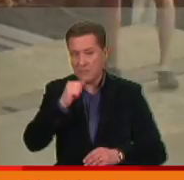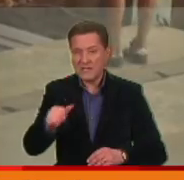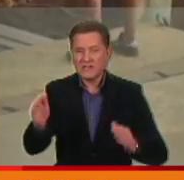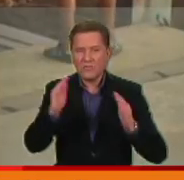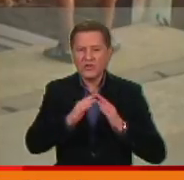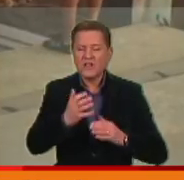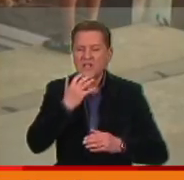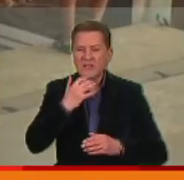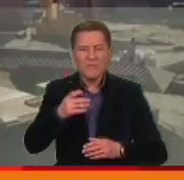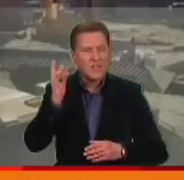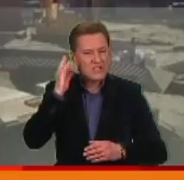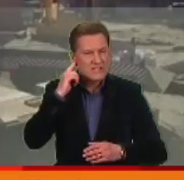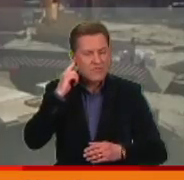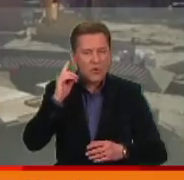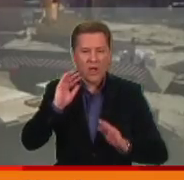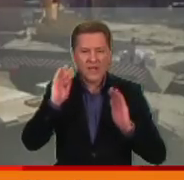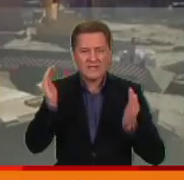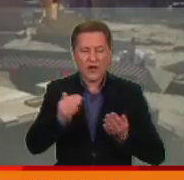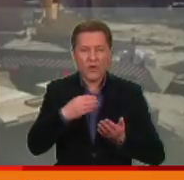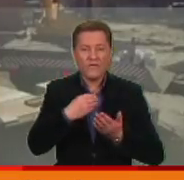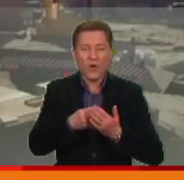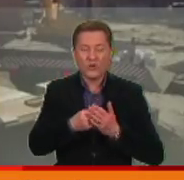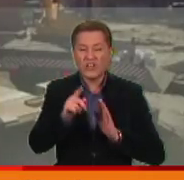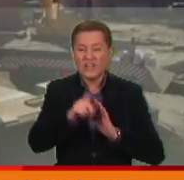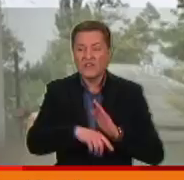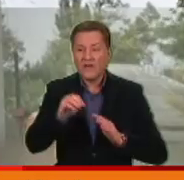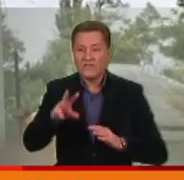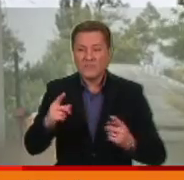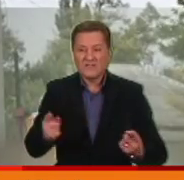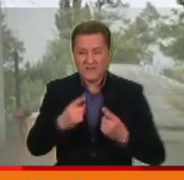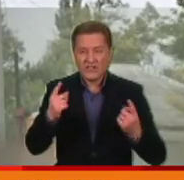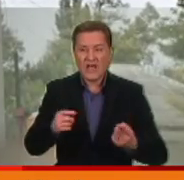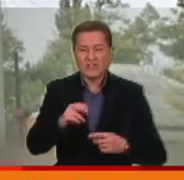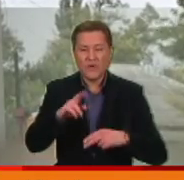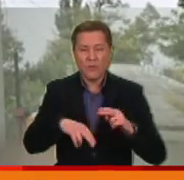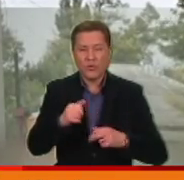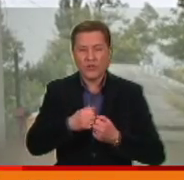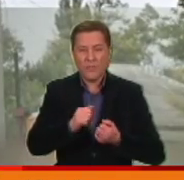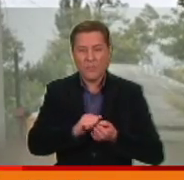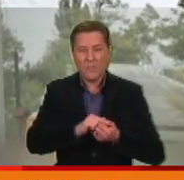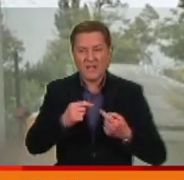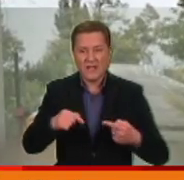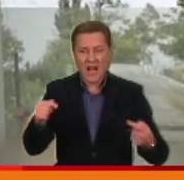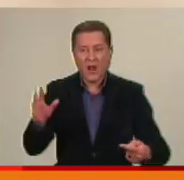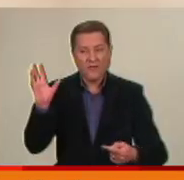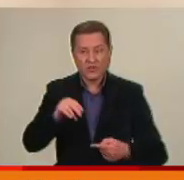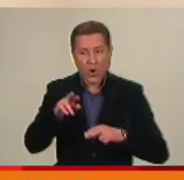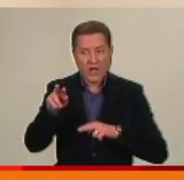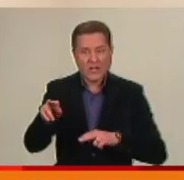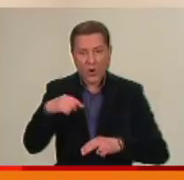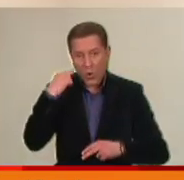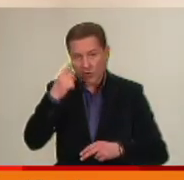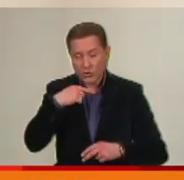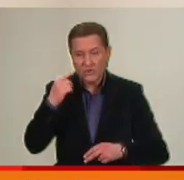теплий, звукоізольований і коштує дешевше, ніж зі звичайних будматеріалів. Усі роботи француз контролює особисто. Тут